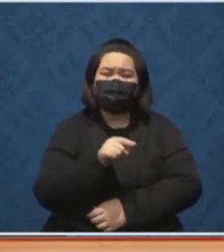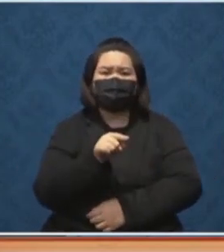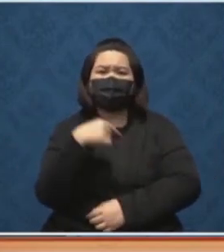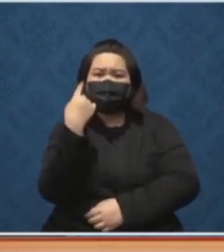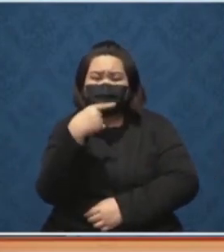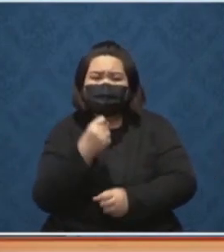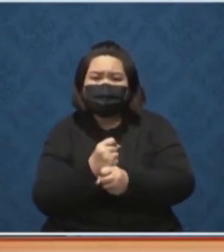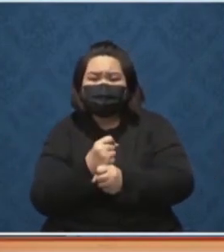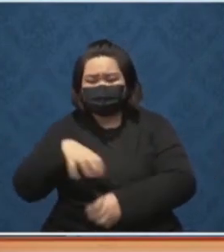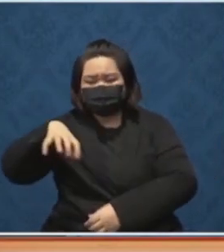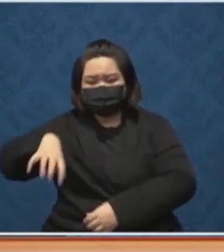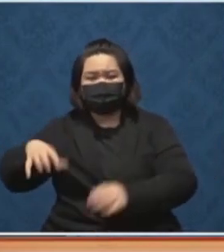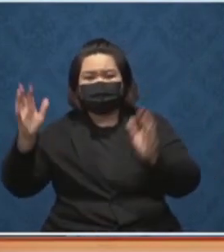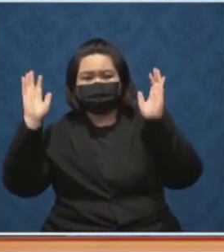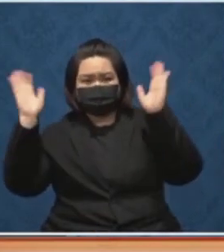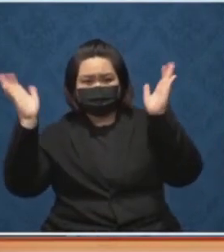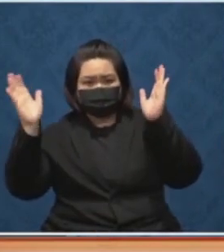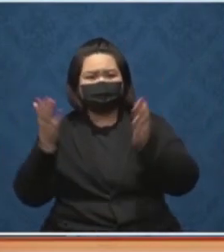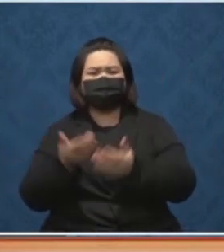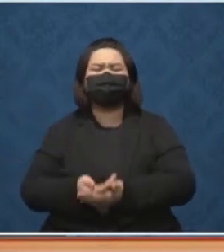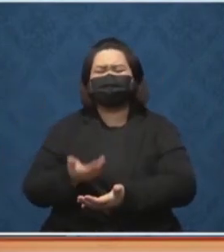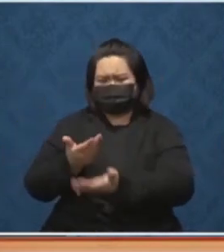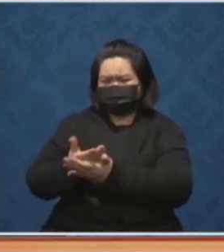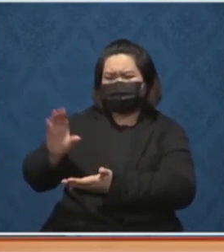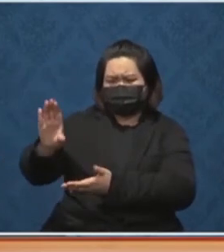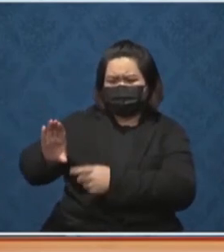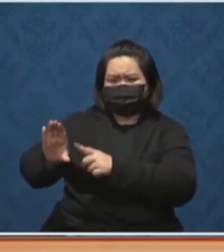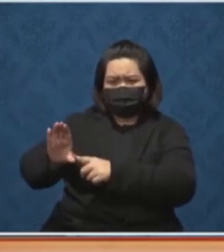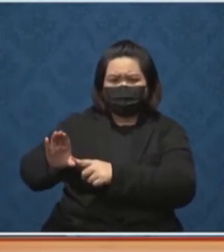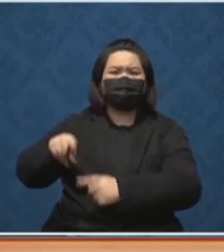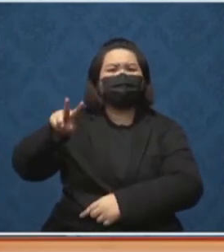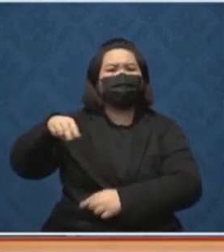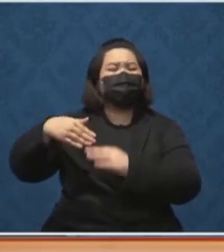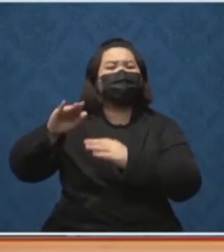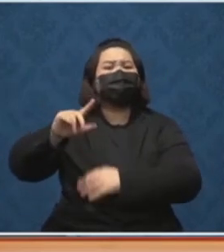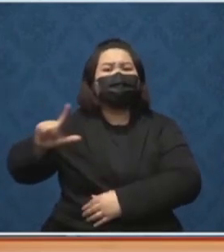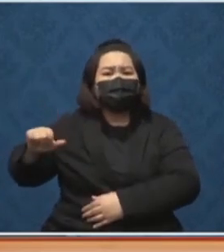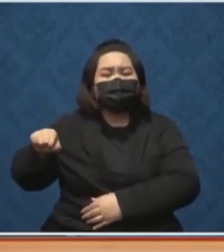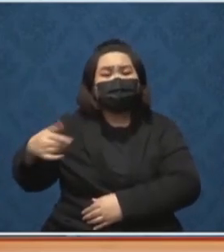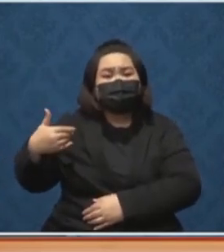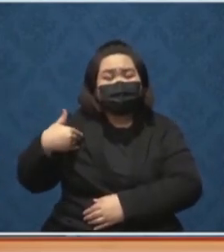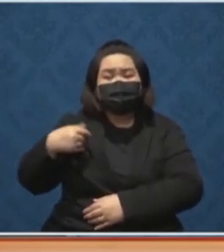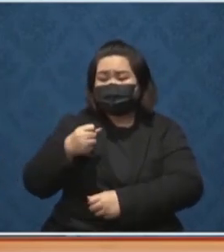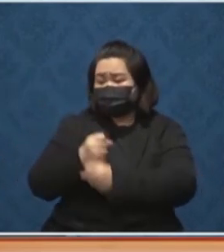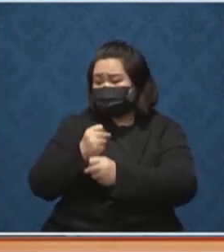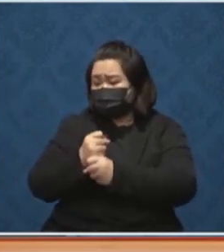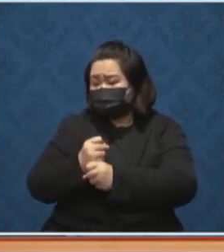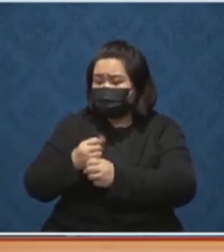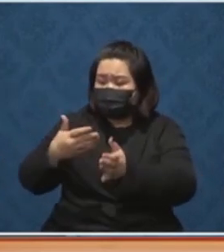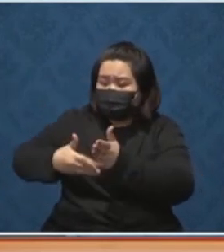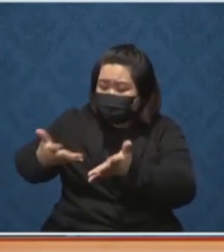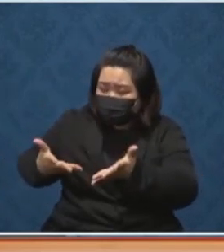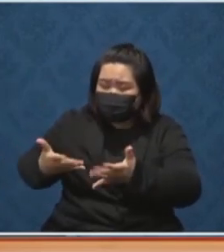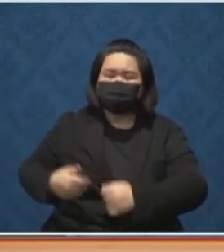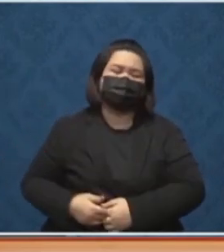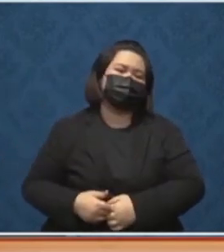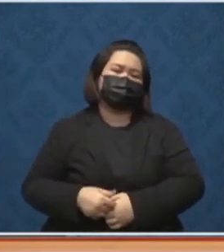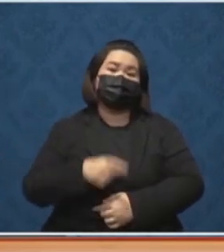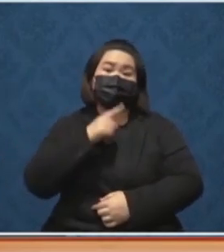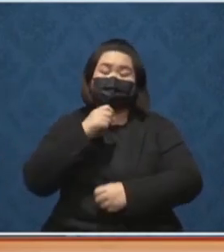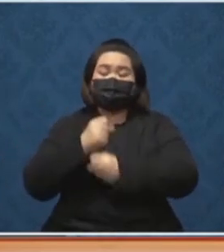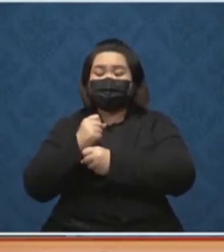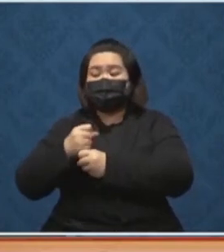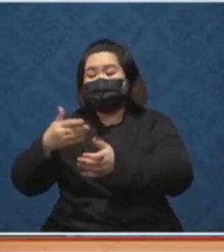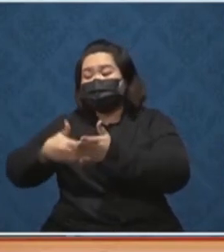กรประชาสัพันธครั มีเงินเยอะแยะครับ งบปีและ 2,000 กวาล้านครับถ้าทำงานไม่ได้ผมแน่นา ไมถานายบตอธิปดีท้งครั